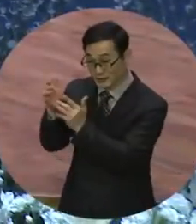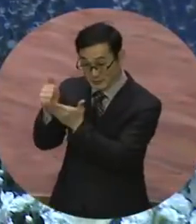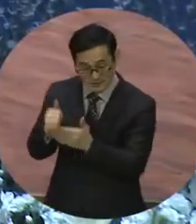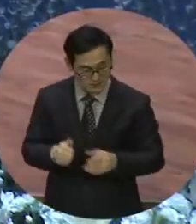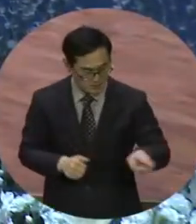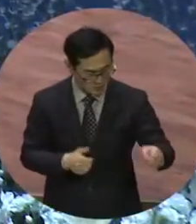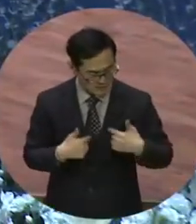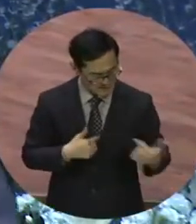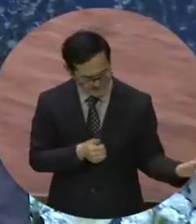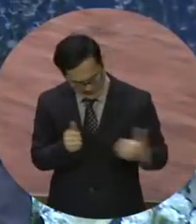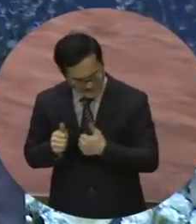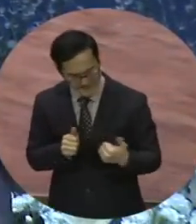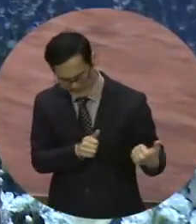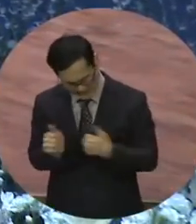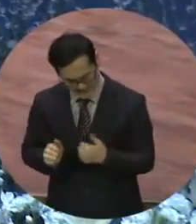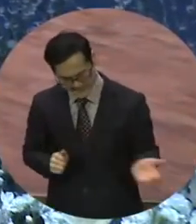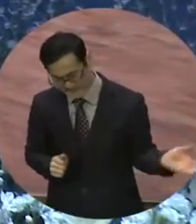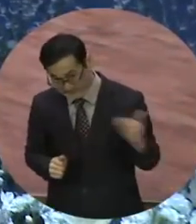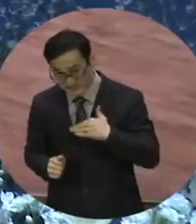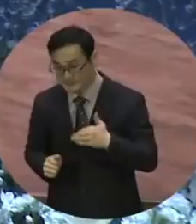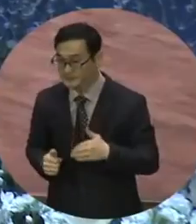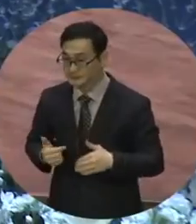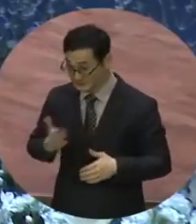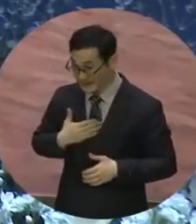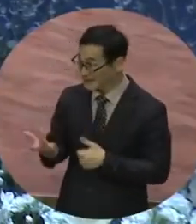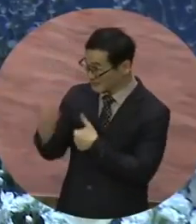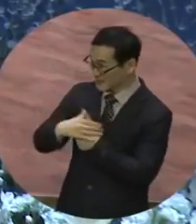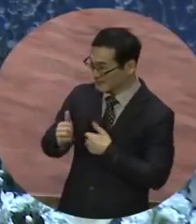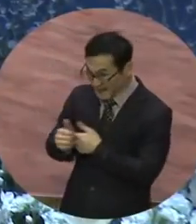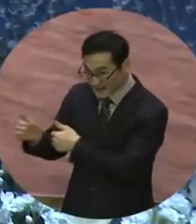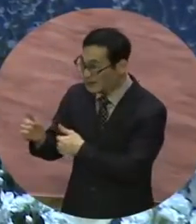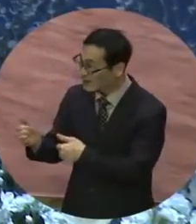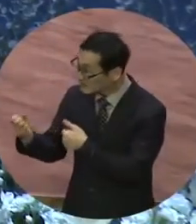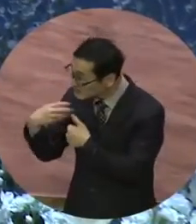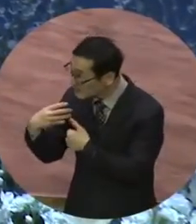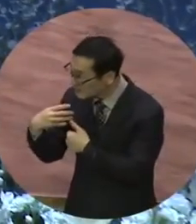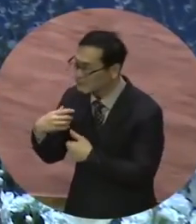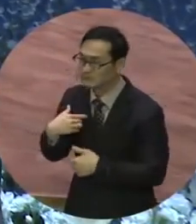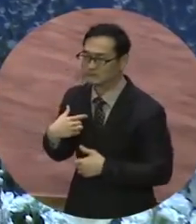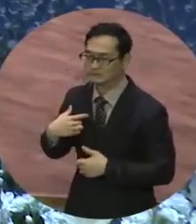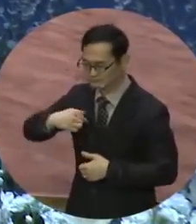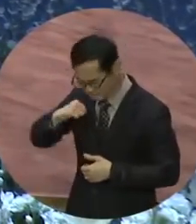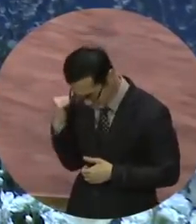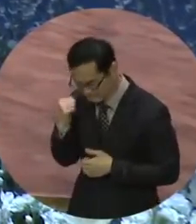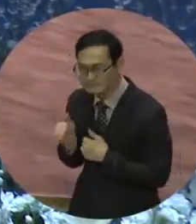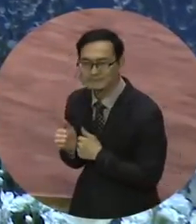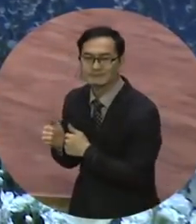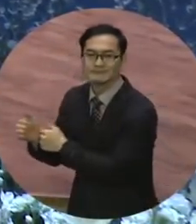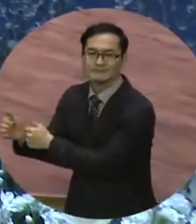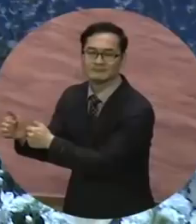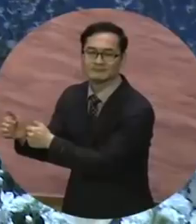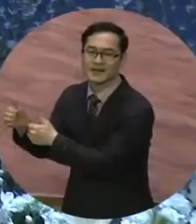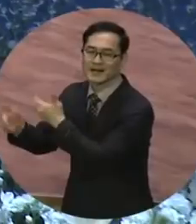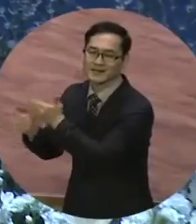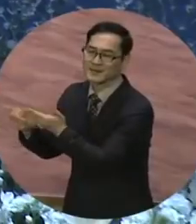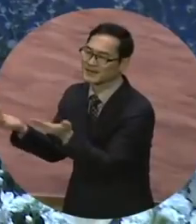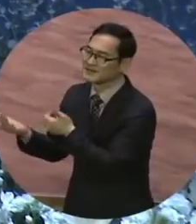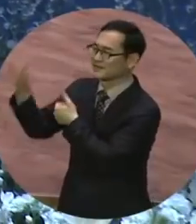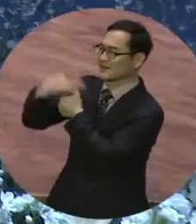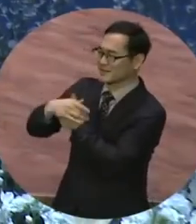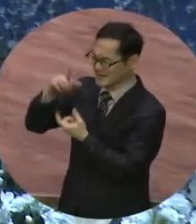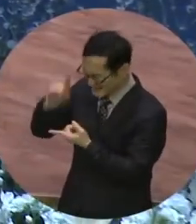음성을 잘 듣고 내게 맡겨주신, 내게 주신 하나님 나라 확산의 미션을 잘